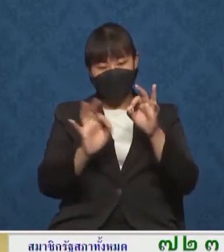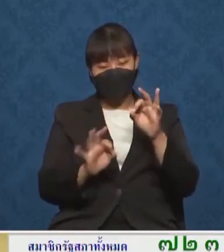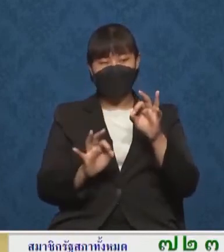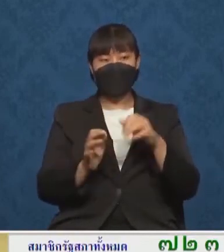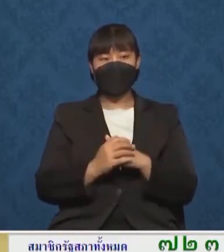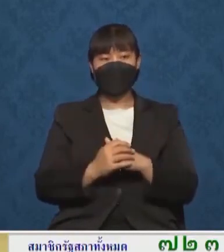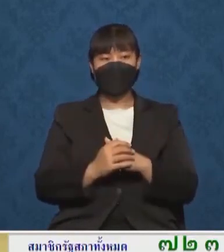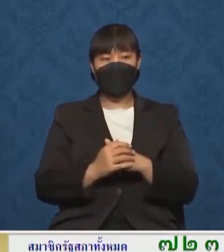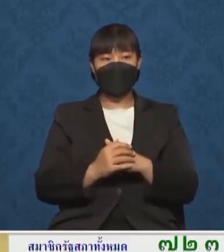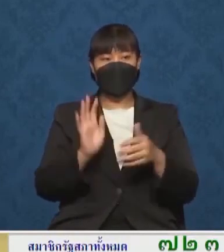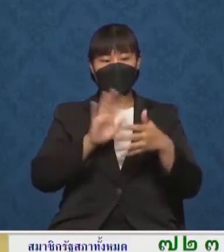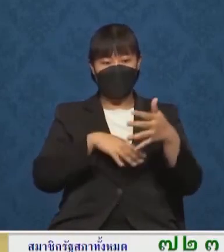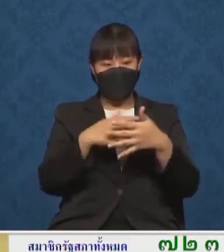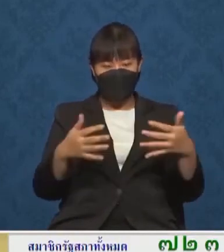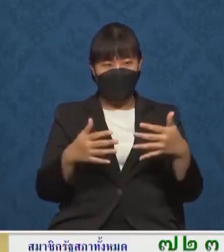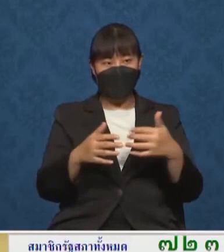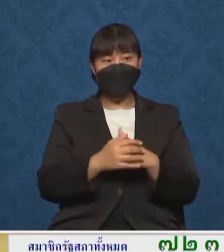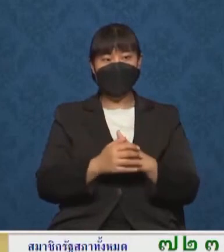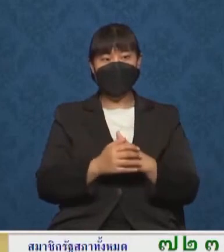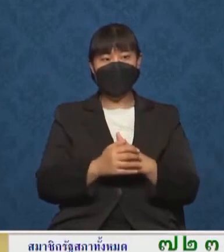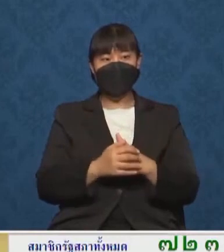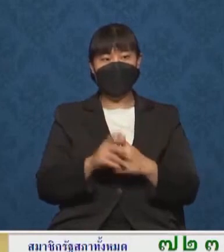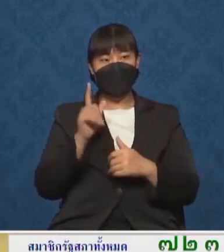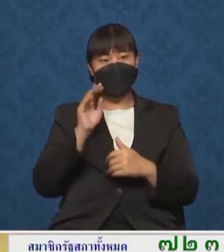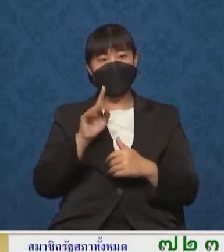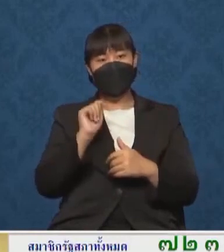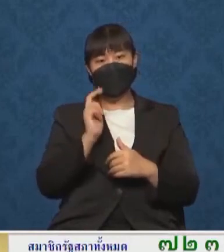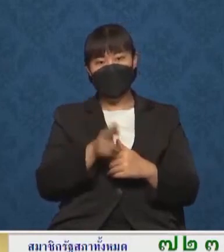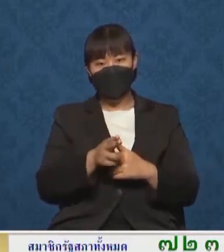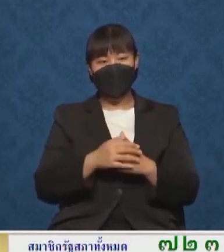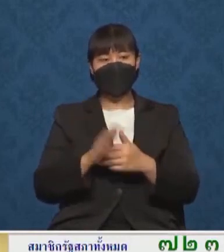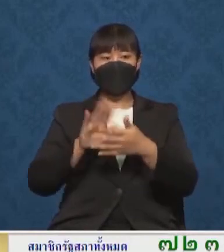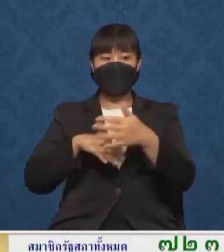นและตัวชี้วัดนะครับทั้งแผนแม่บทของยุทธศาสตร์ชาติเนี่ยมันไม่มีความชัดเจน